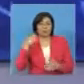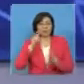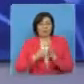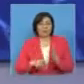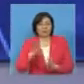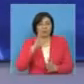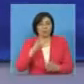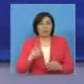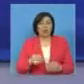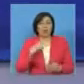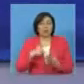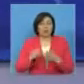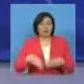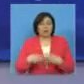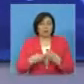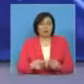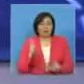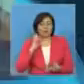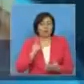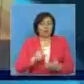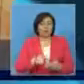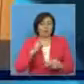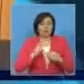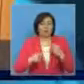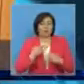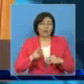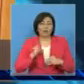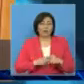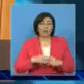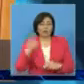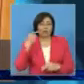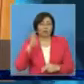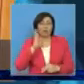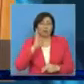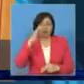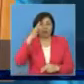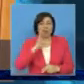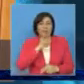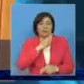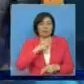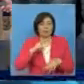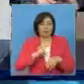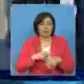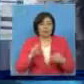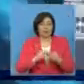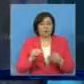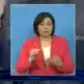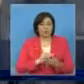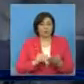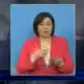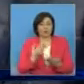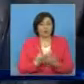бозбала сұрағанын беріп телефонынан айырылып қалды. Бұл жайтты білген анасы бірден полиция бөліміне барып арыз жазған. Ювеналды